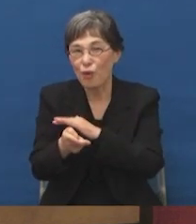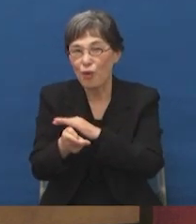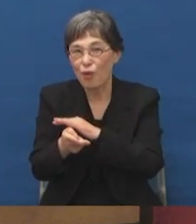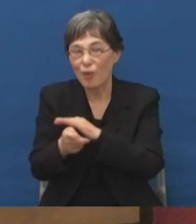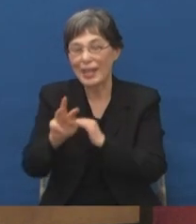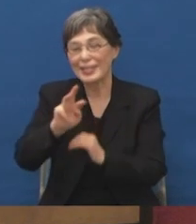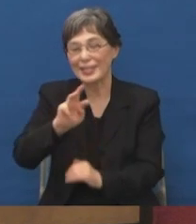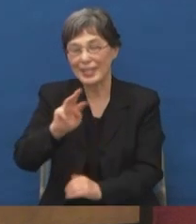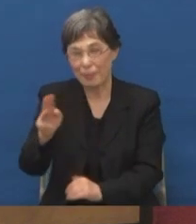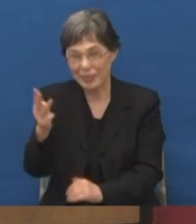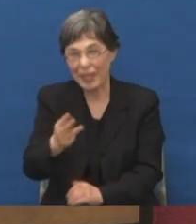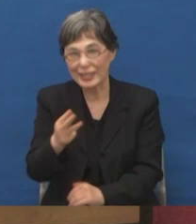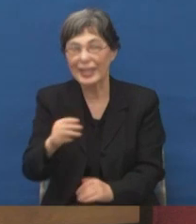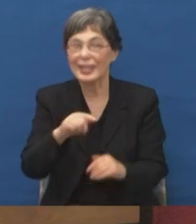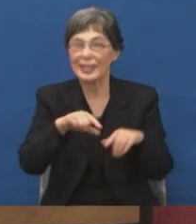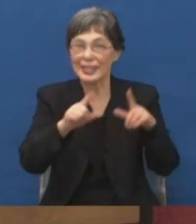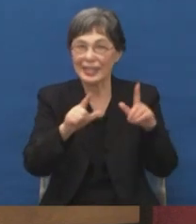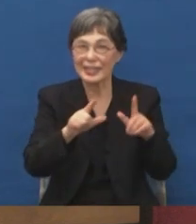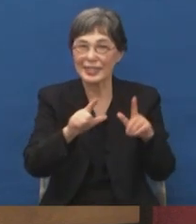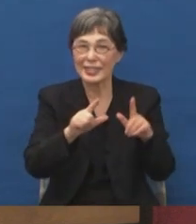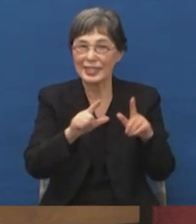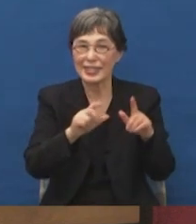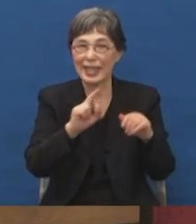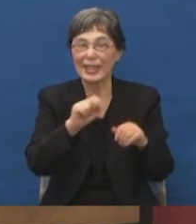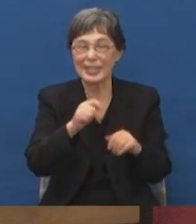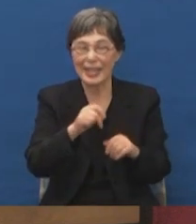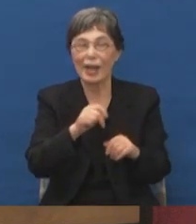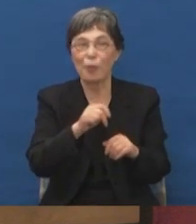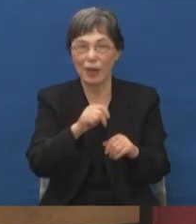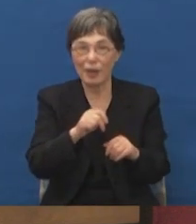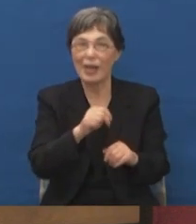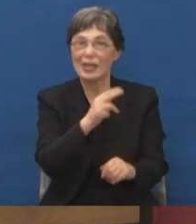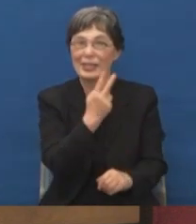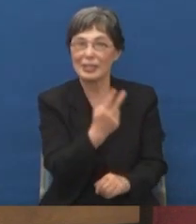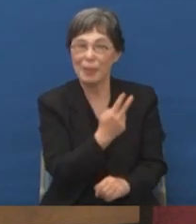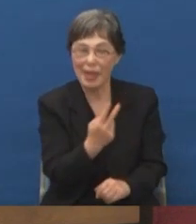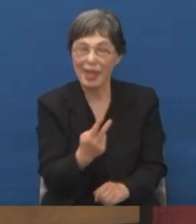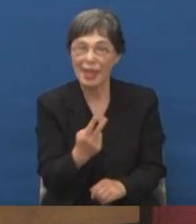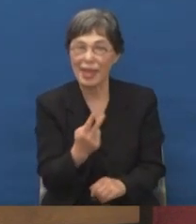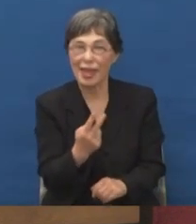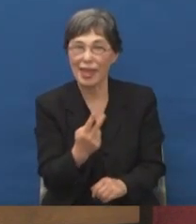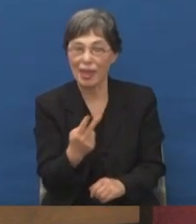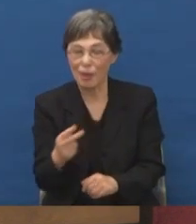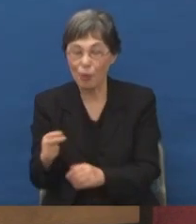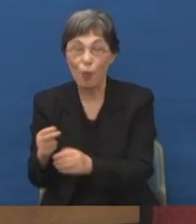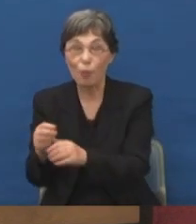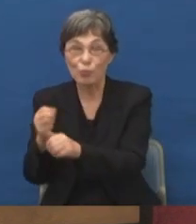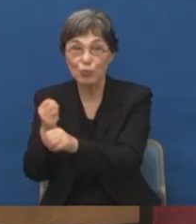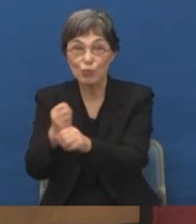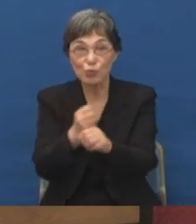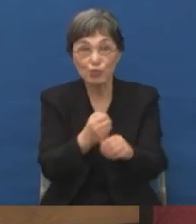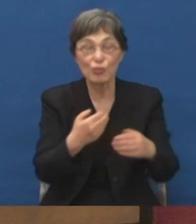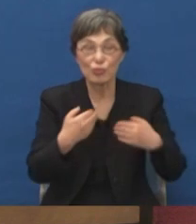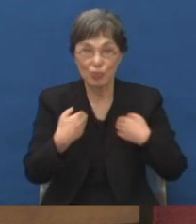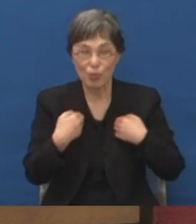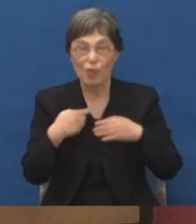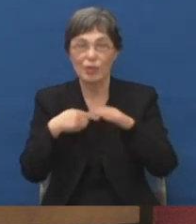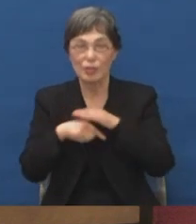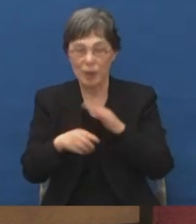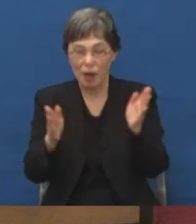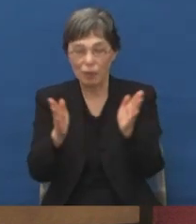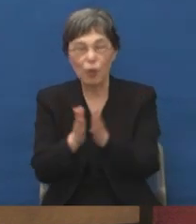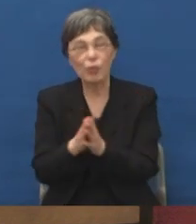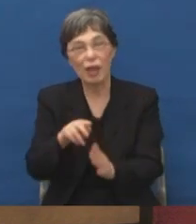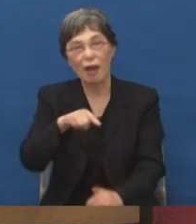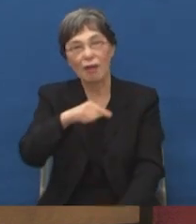名、東高瀬川はと春日丘はそれぞれ2名を設置するとしています。すなわち合計